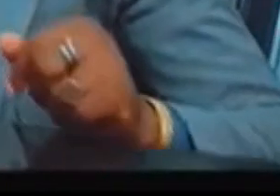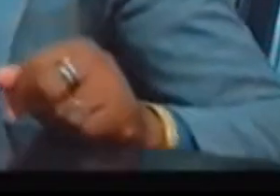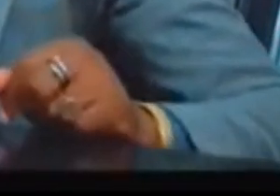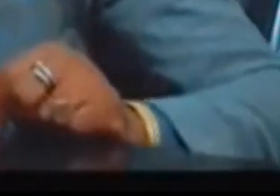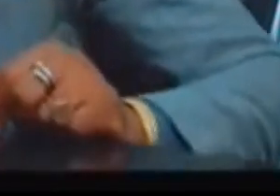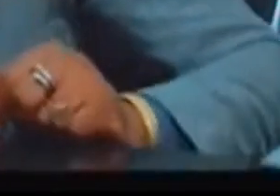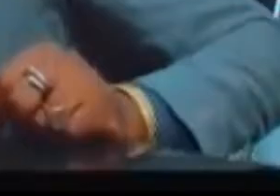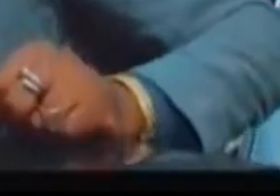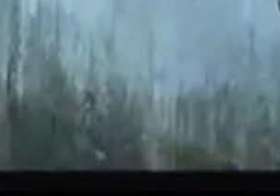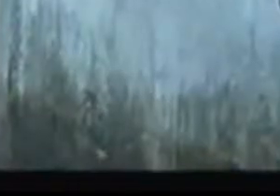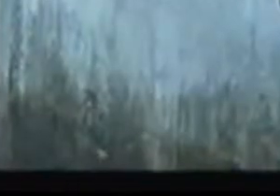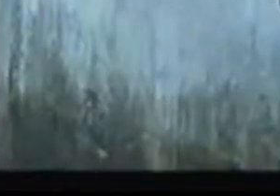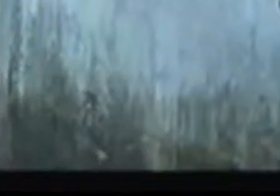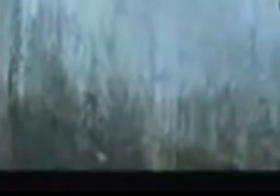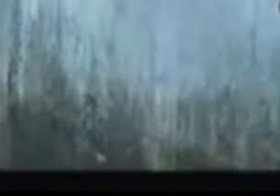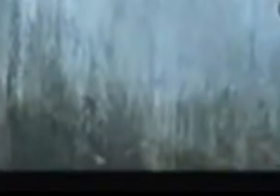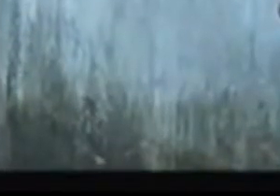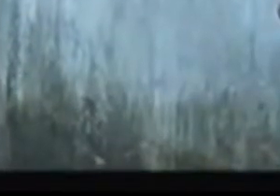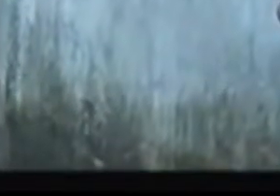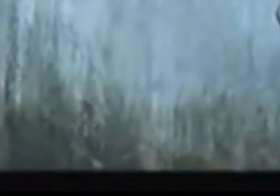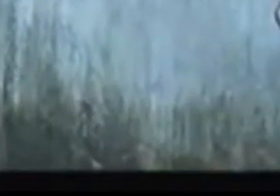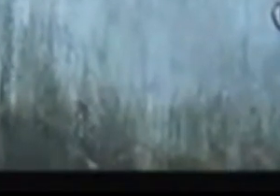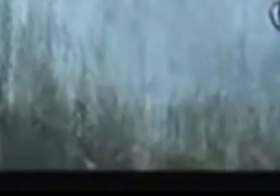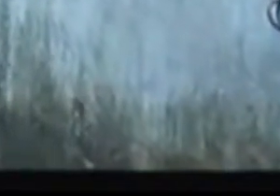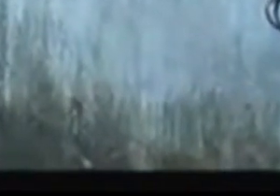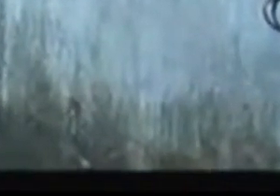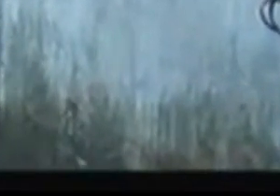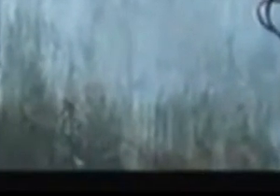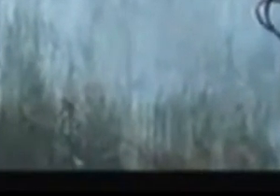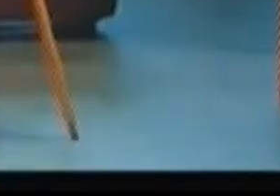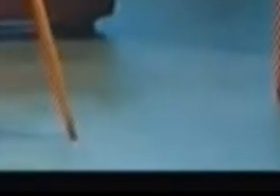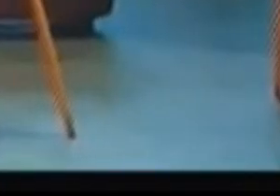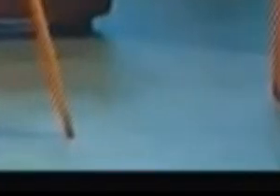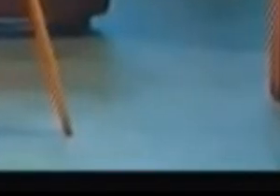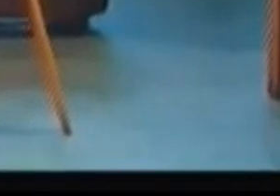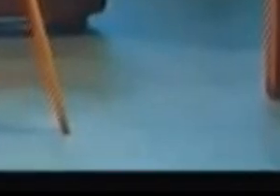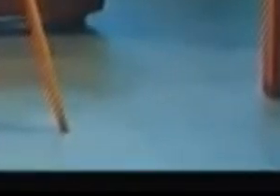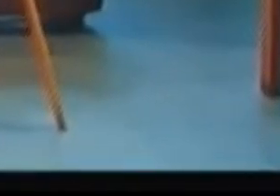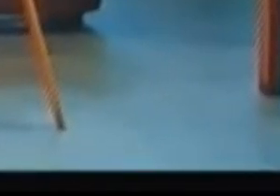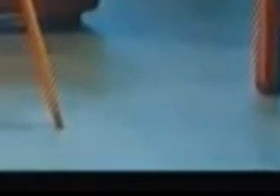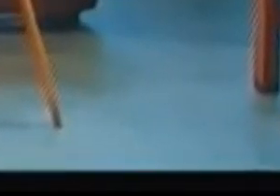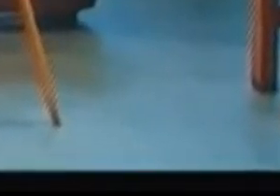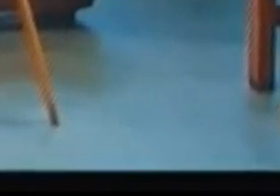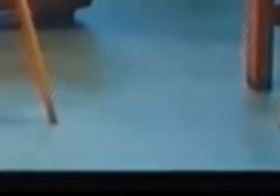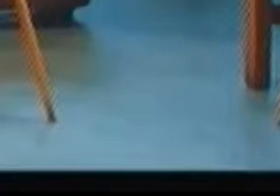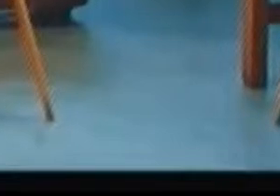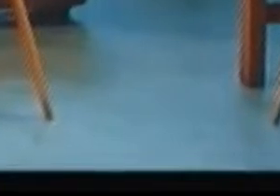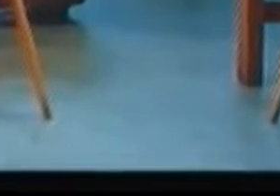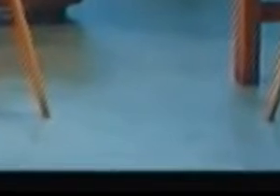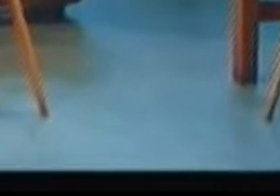Nacho analia, asiye nacho pia analia. Tajiri masikini tumekuwa sawa,